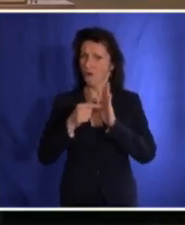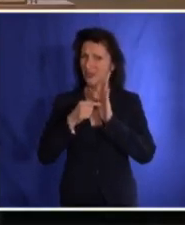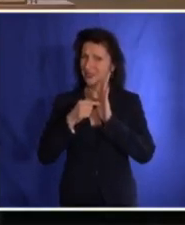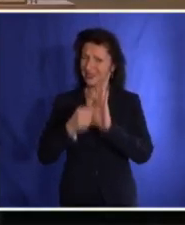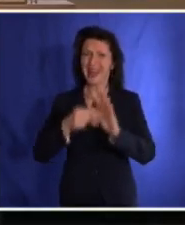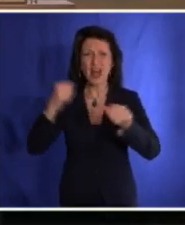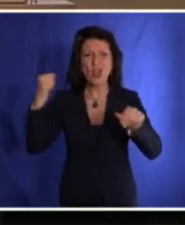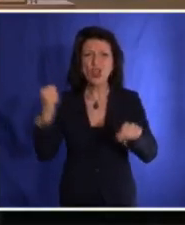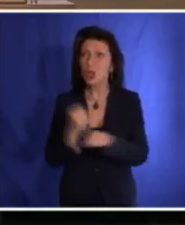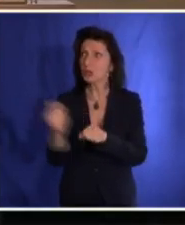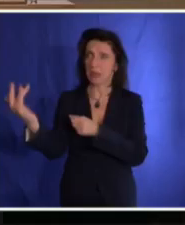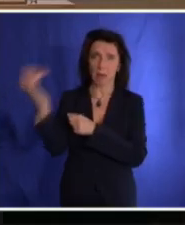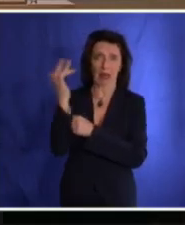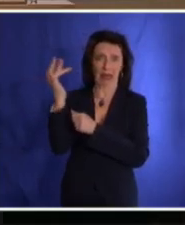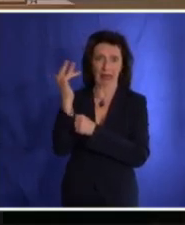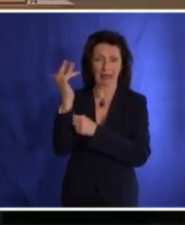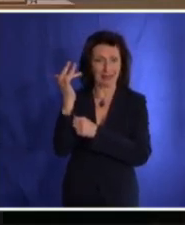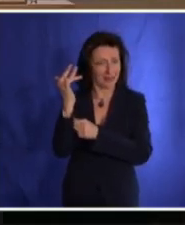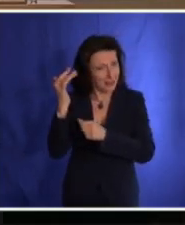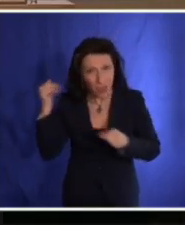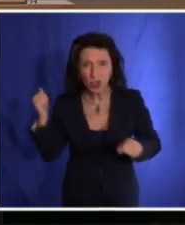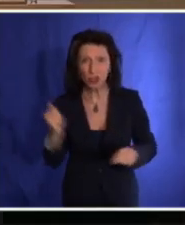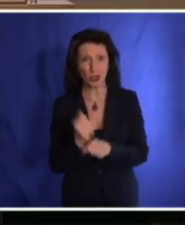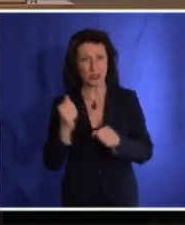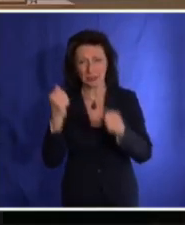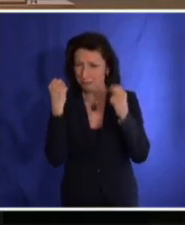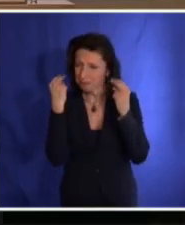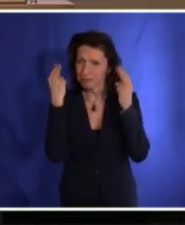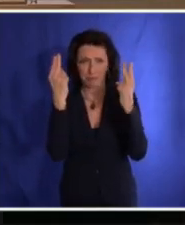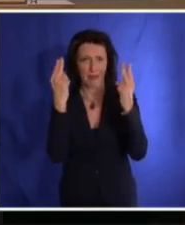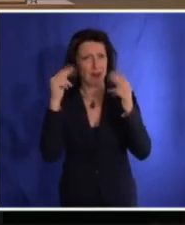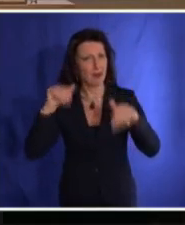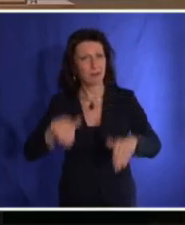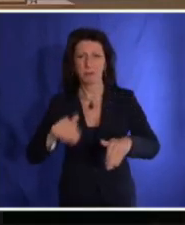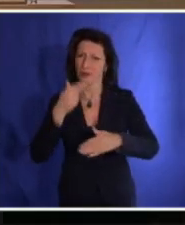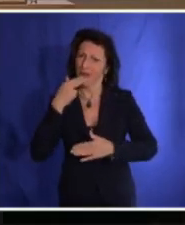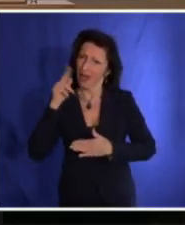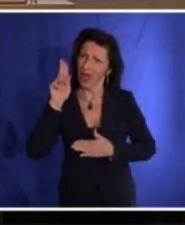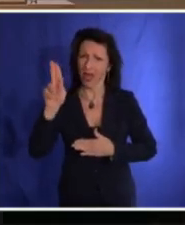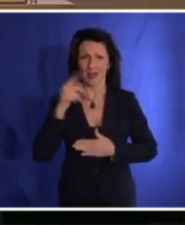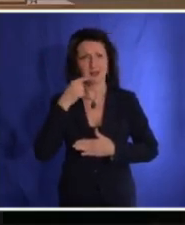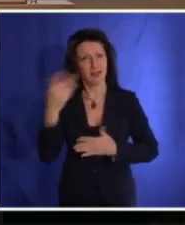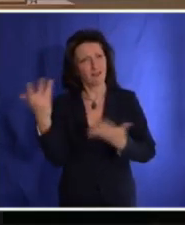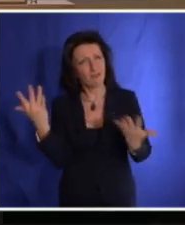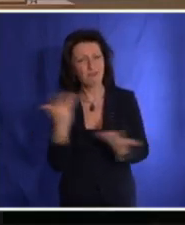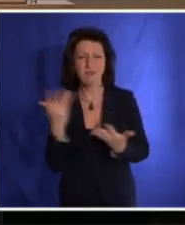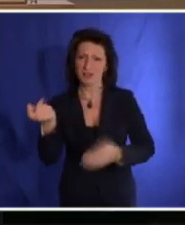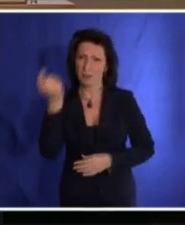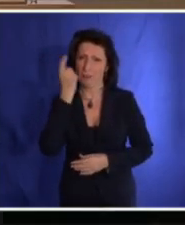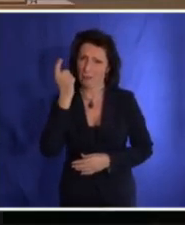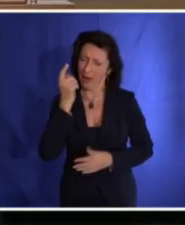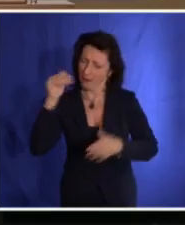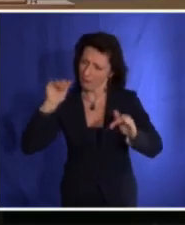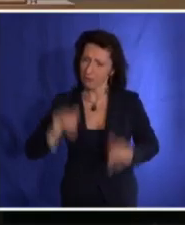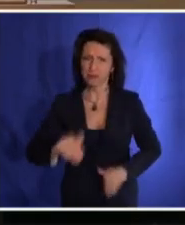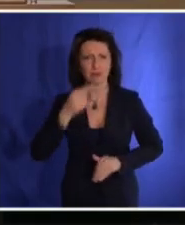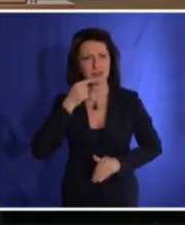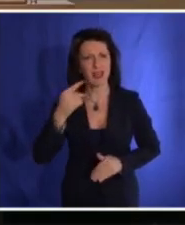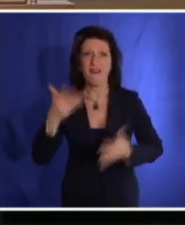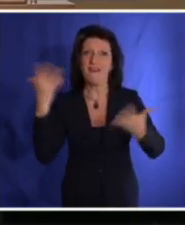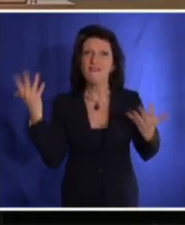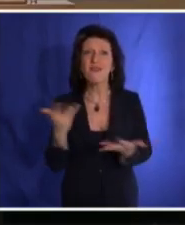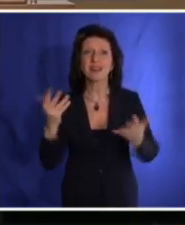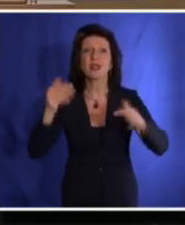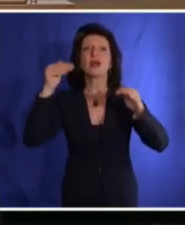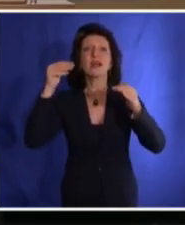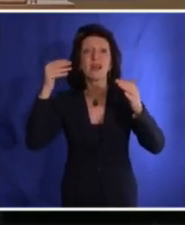Gegenwind gibt. Wir müssen ehrlich sagen, was Sache ist. Wir müssen sagen, was ist und tun, was zu tun ist,